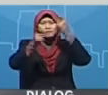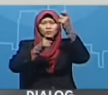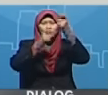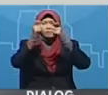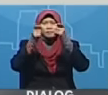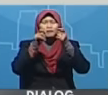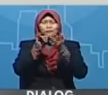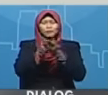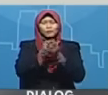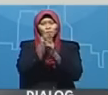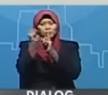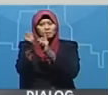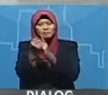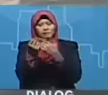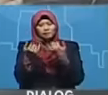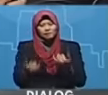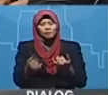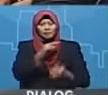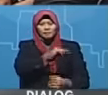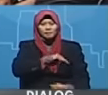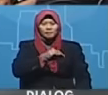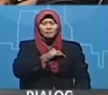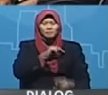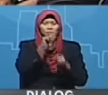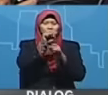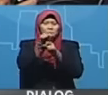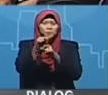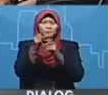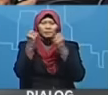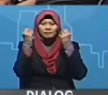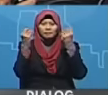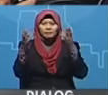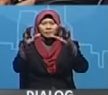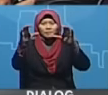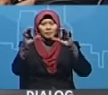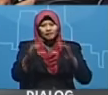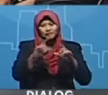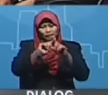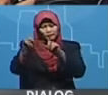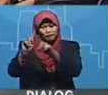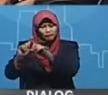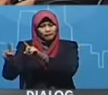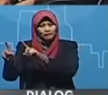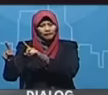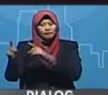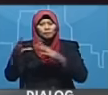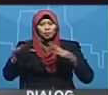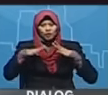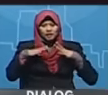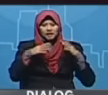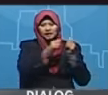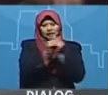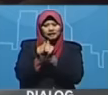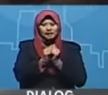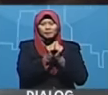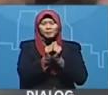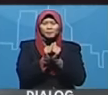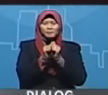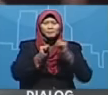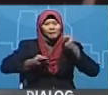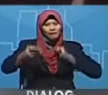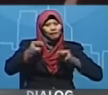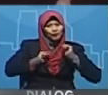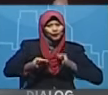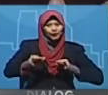sebenarnya. Mereka yang dilaksanakan dengan niat menipu mempunyai pelbagai pendekatan, pelbagai kaedah. Kadang-kadang bercuti bersama selebriti juga. Tapi